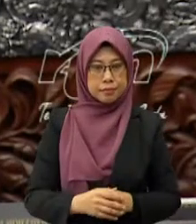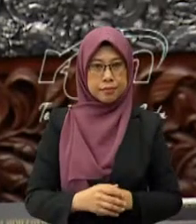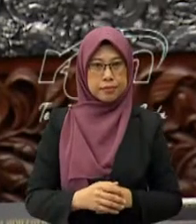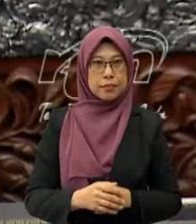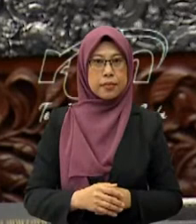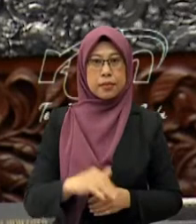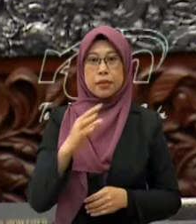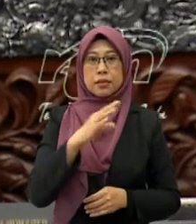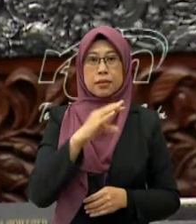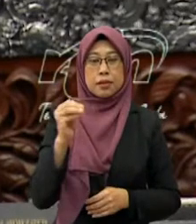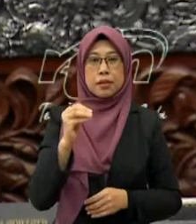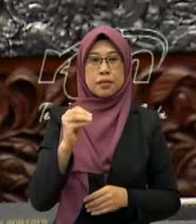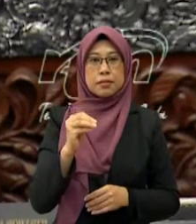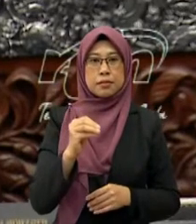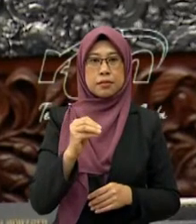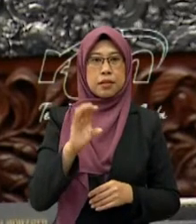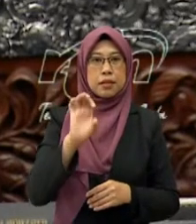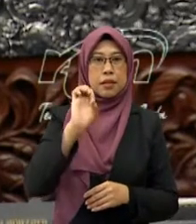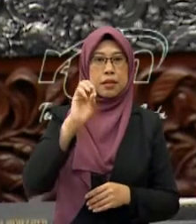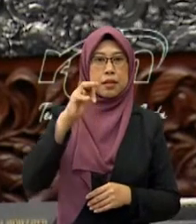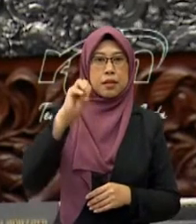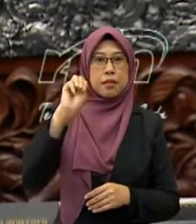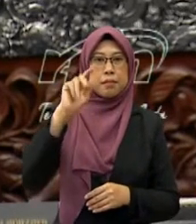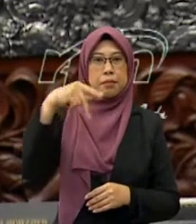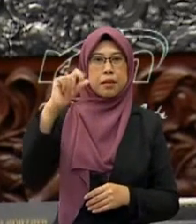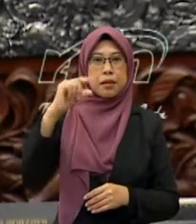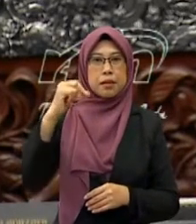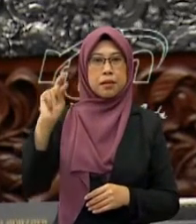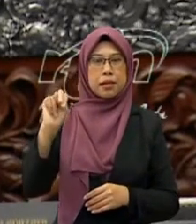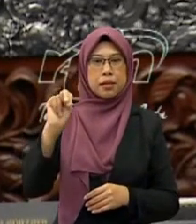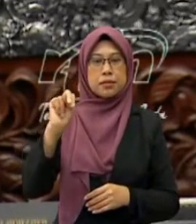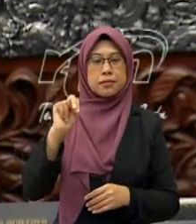di samping pembinaan pangan yang